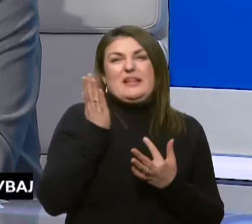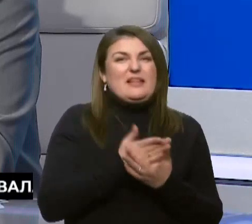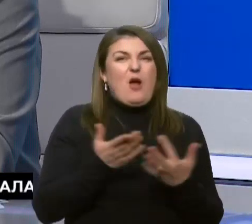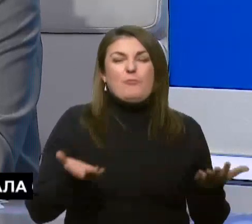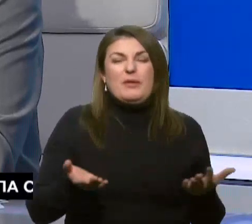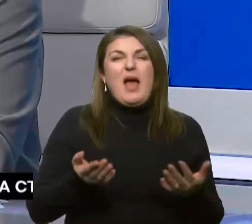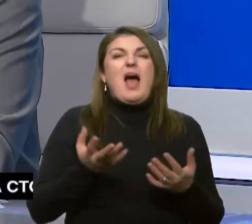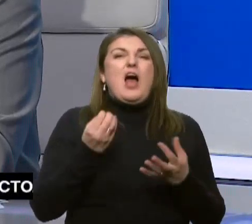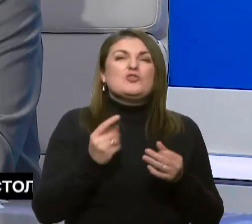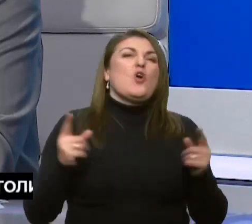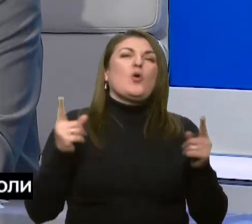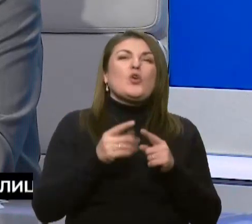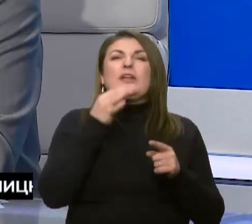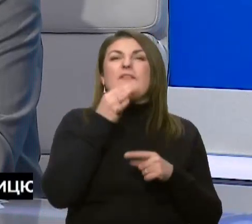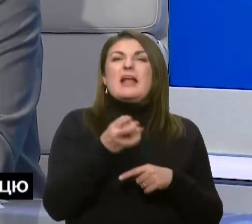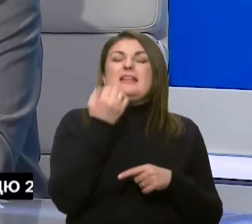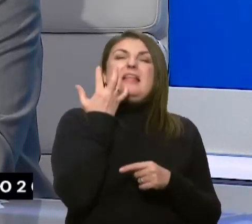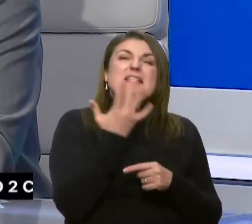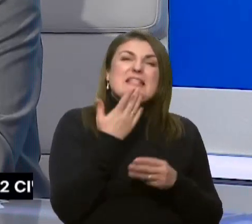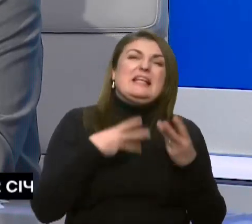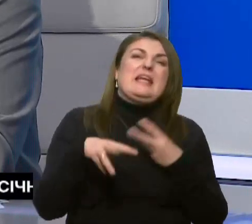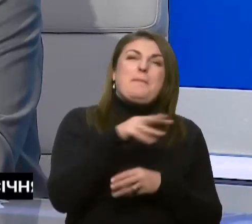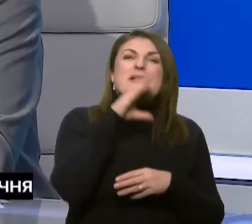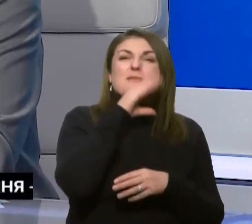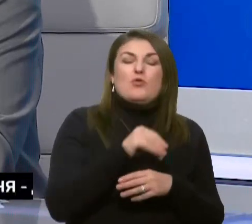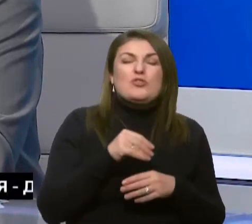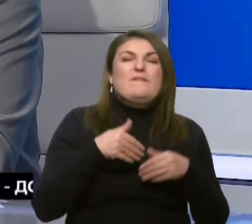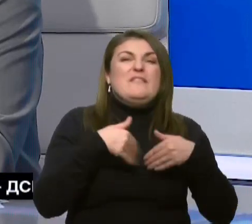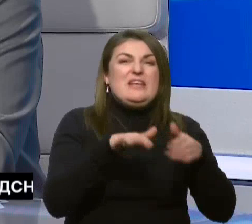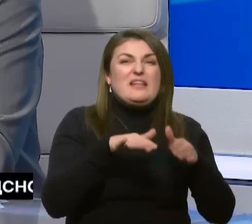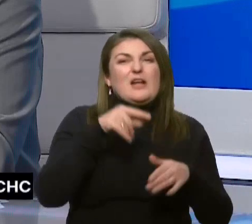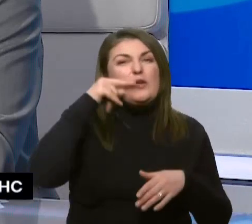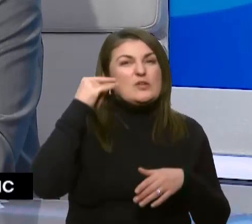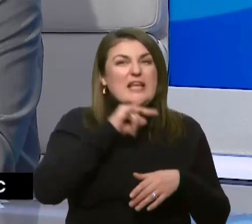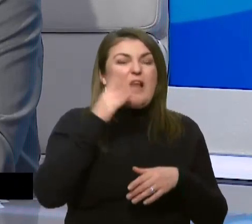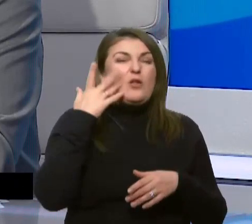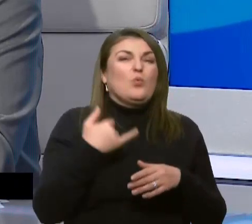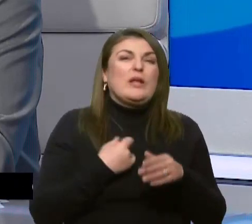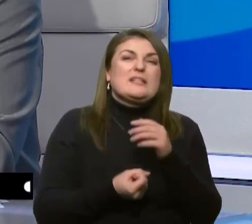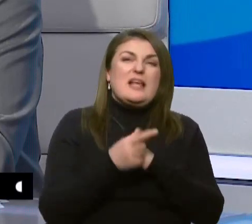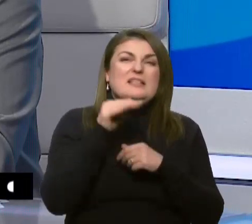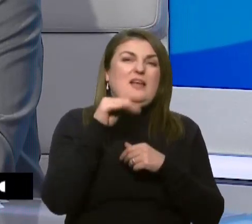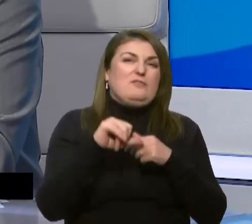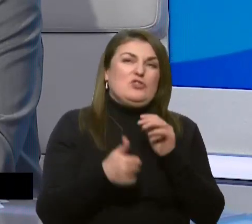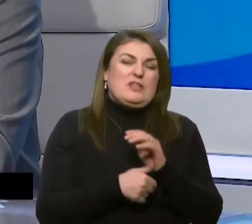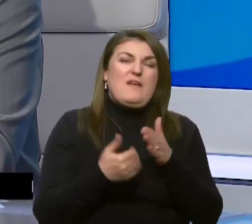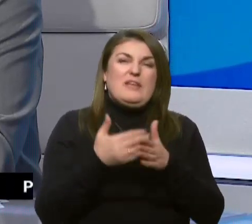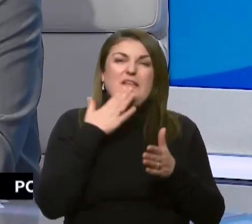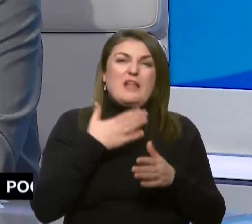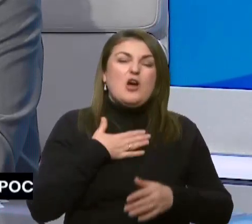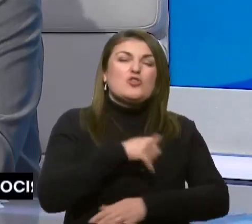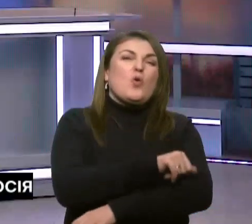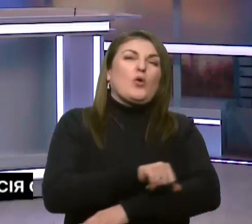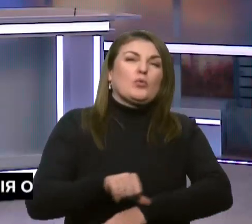Пане Анатолію, і от коротенька відповідь. Наскільки ми зможемо відігнати російські літаки, коли в нас з'являться F-16 від нашого